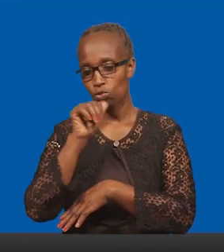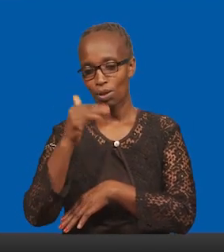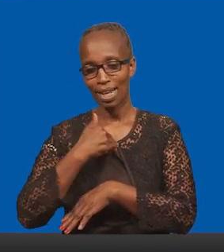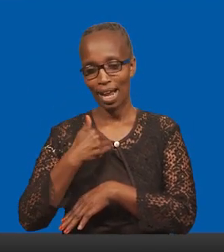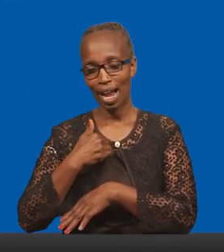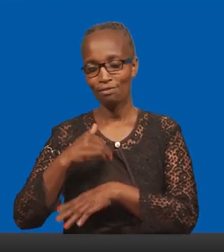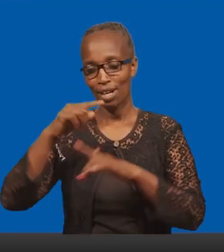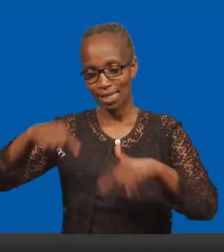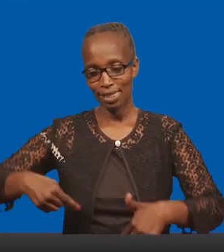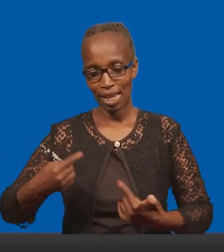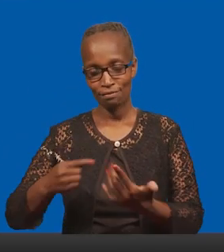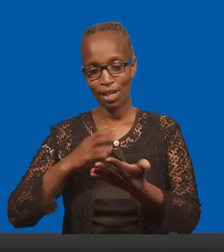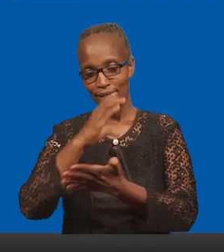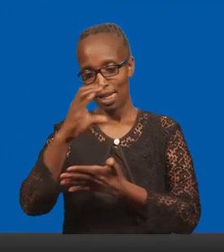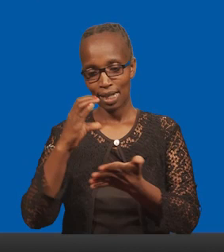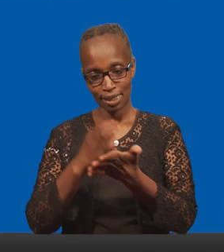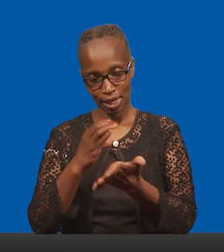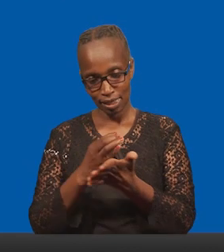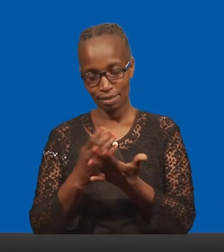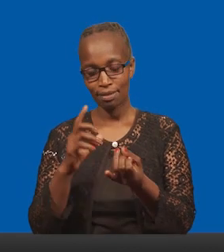There shouldn't be no